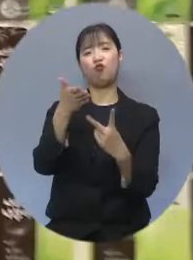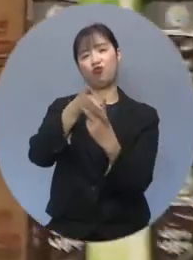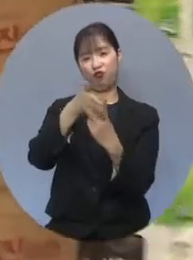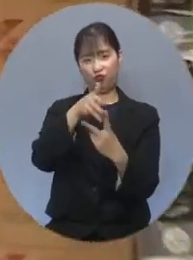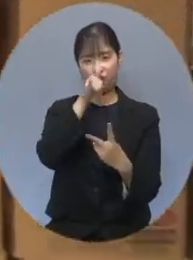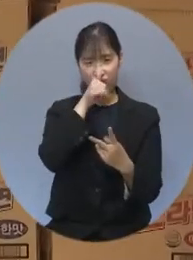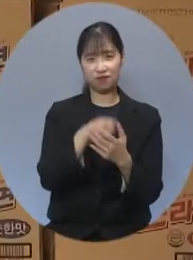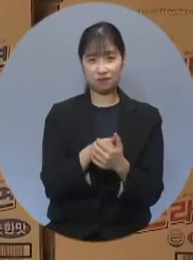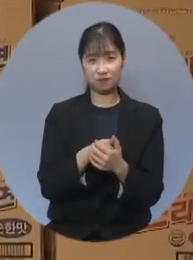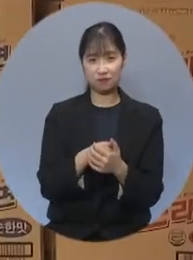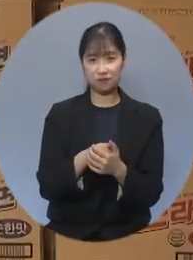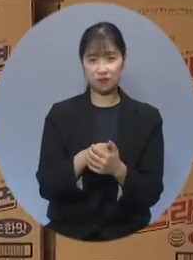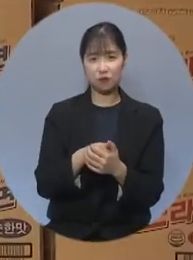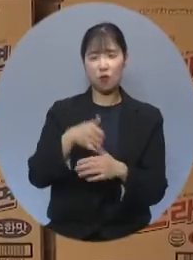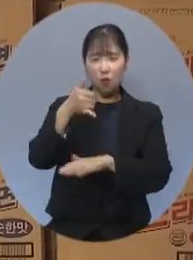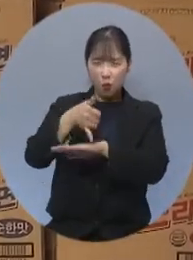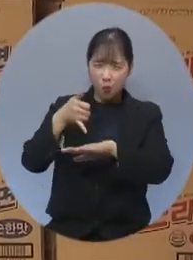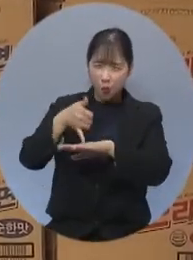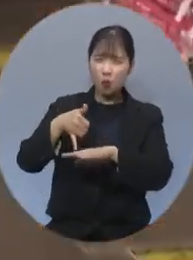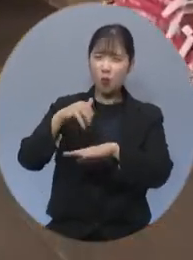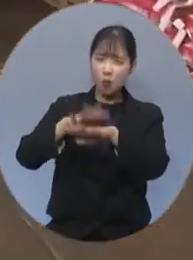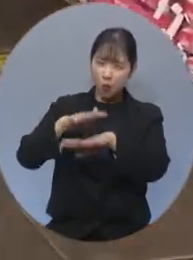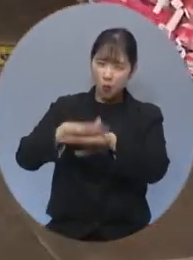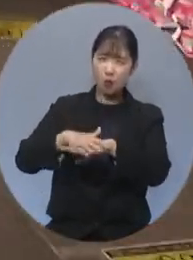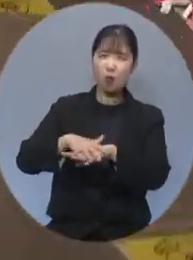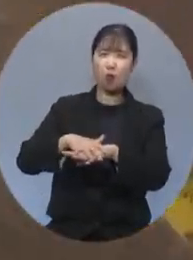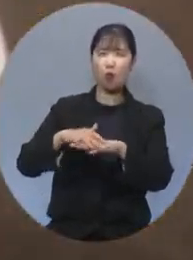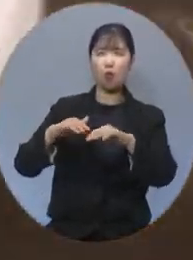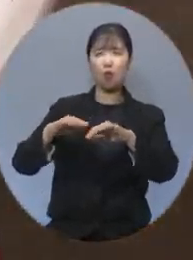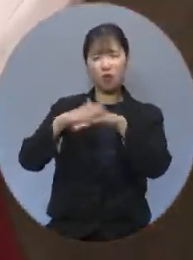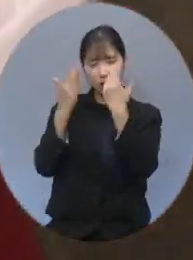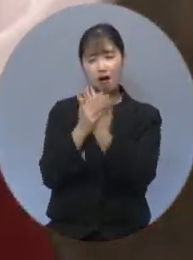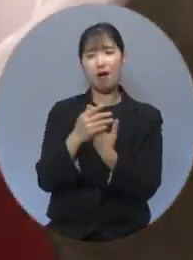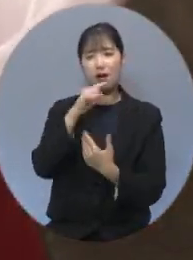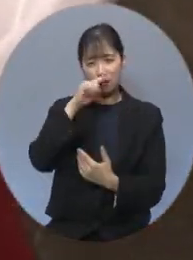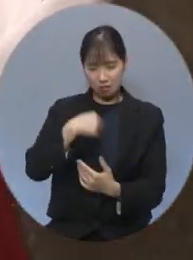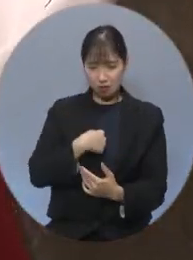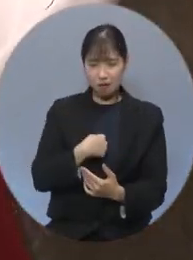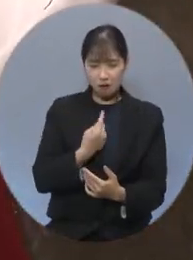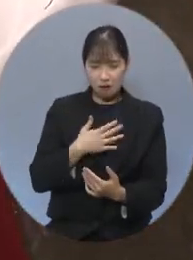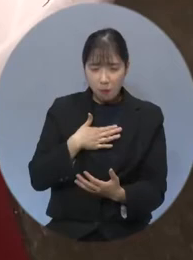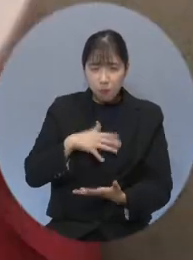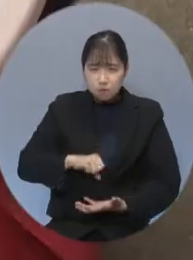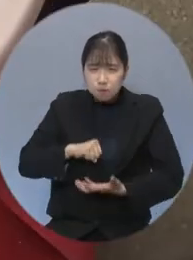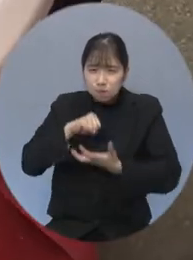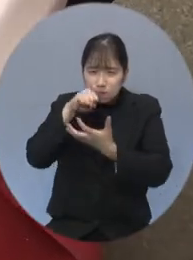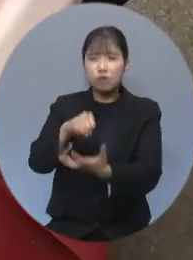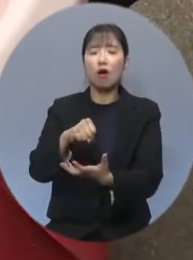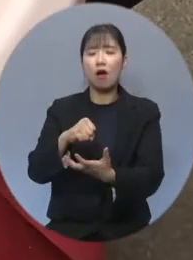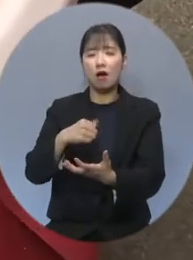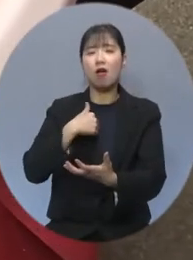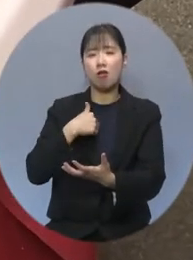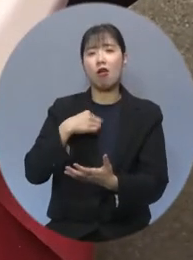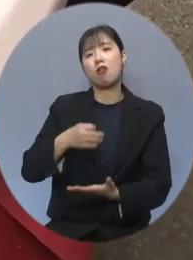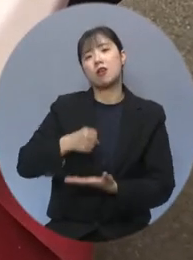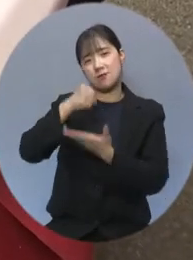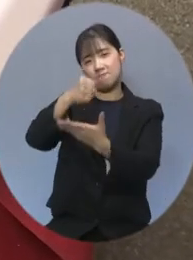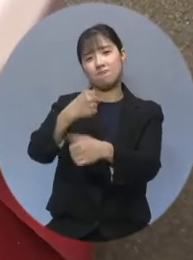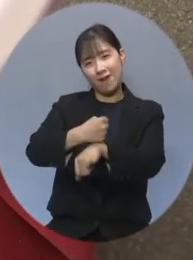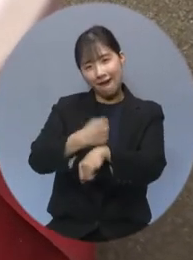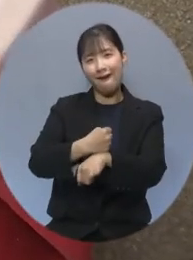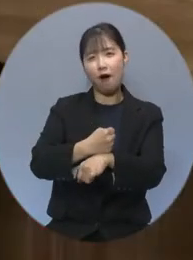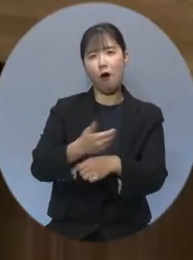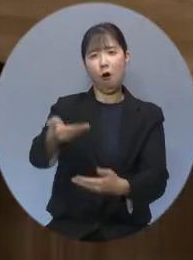열었는데, 농촌 구석구석까지, 농민들까지, 그래서 자기들 푼돈 모아가지고, 우리 동네도 기부하겠습니다. 우리도